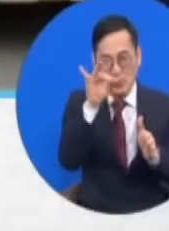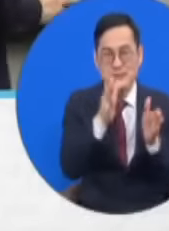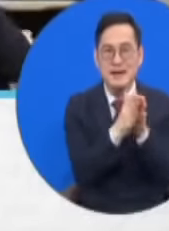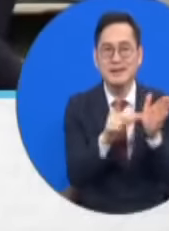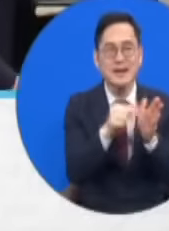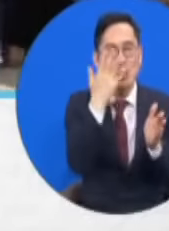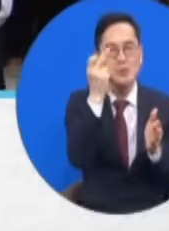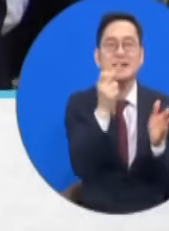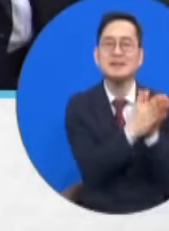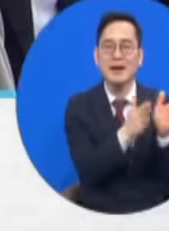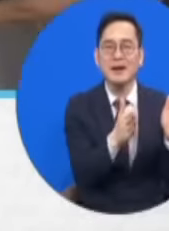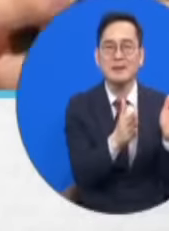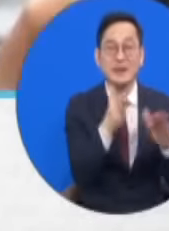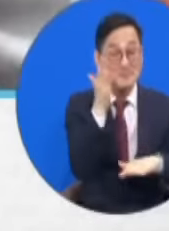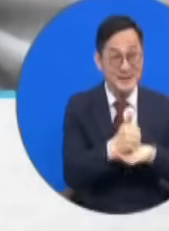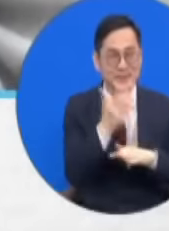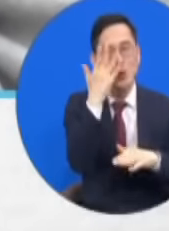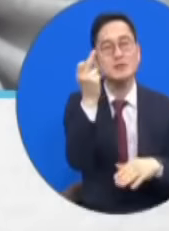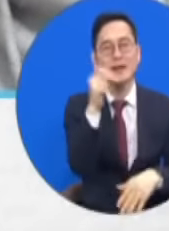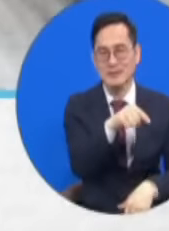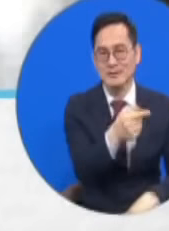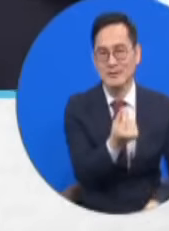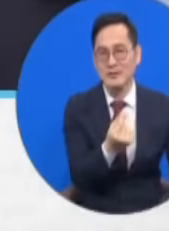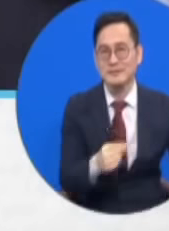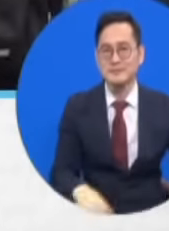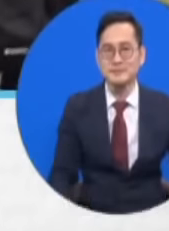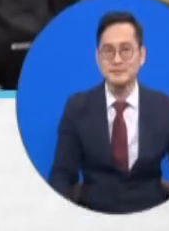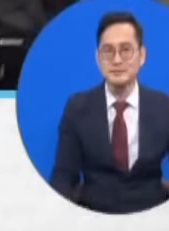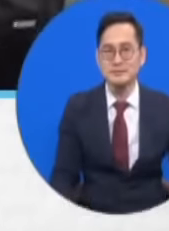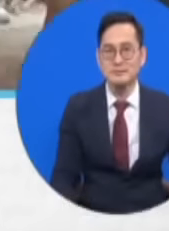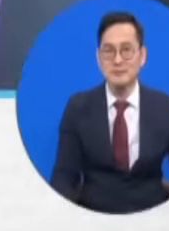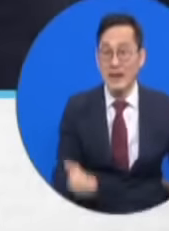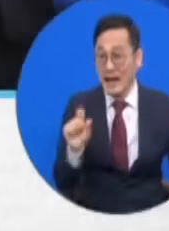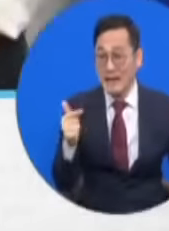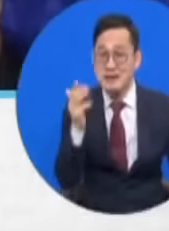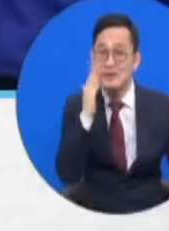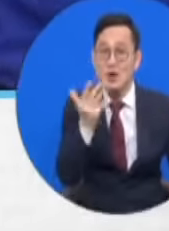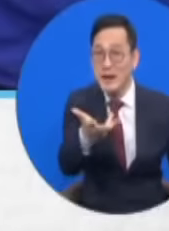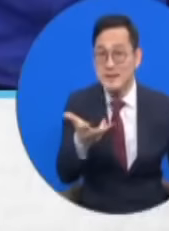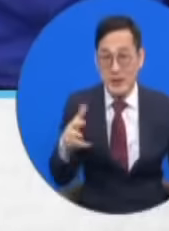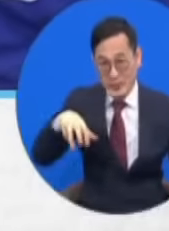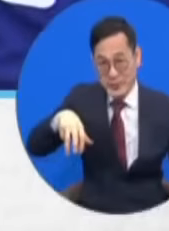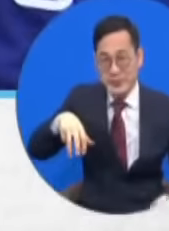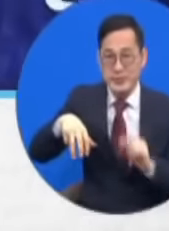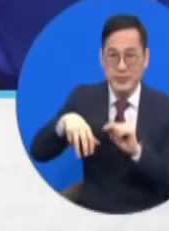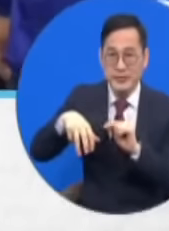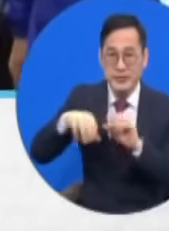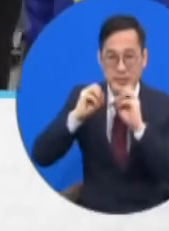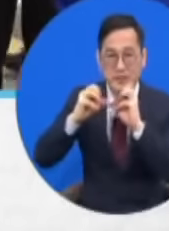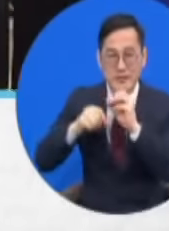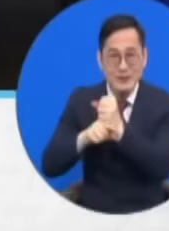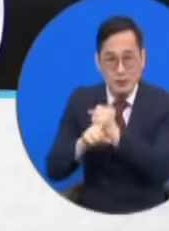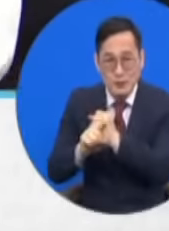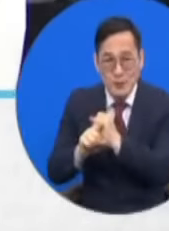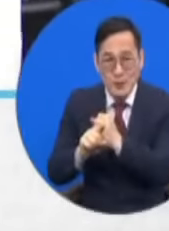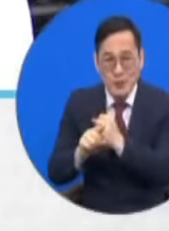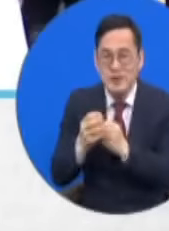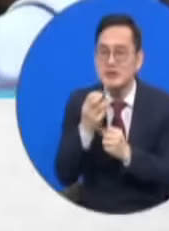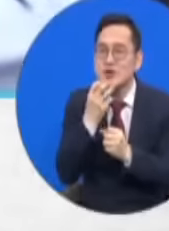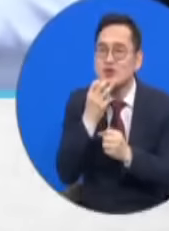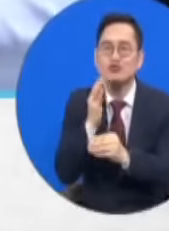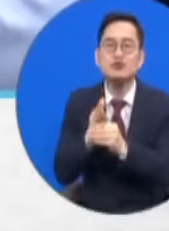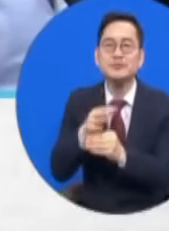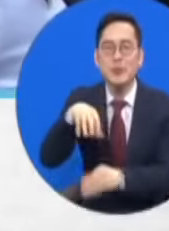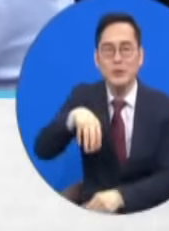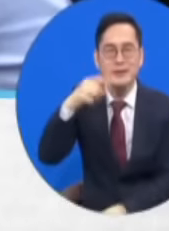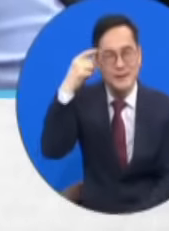이제 청계천에서 하는데 이제 청계천 자체가 이제 여러 가지 또 의미가 있어요. 아, 그래요? 근데 그 중에서 특히 이제 서울이라는 의미가 더